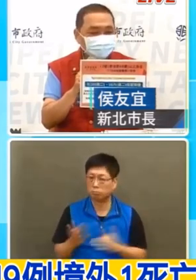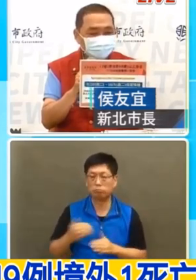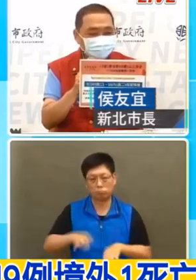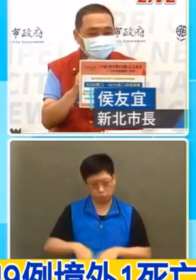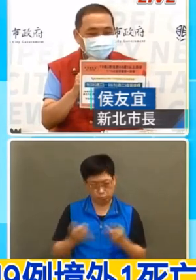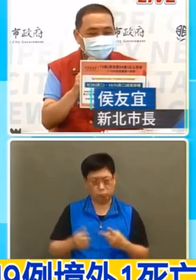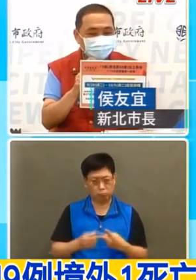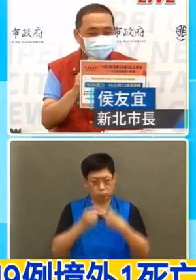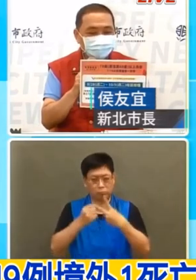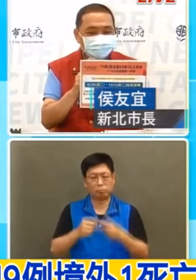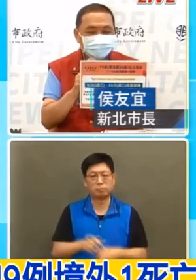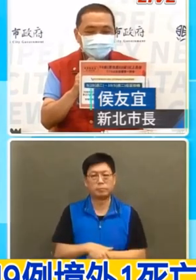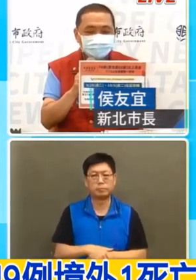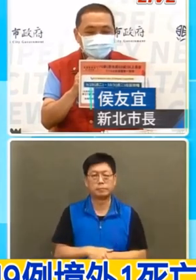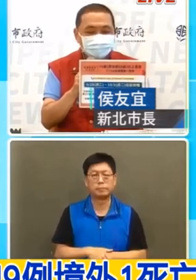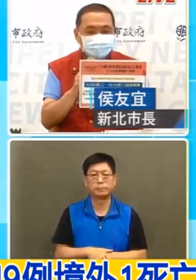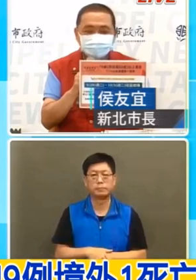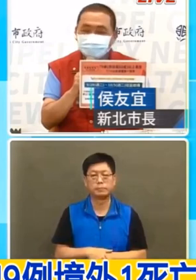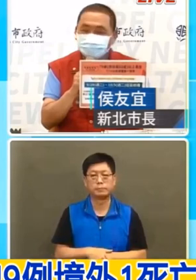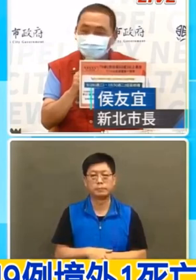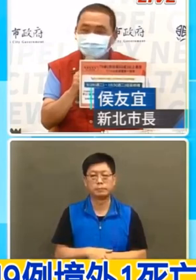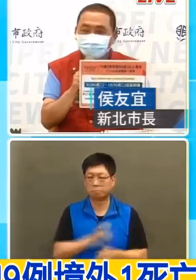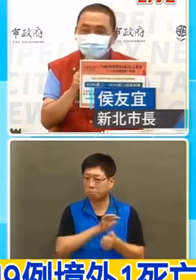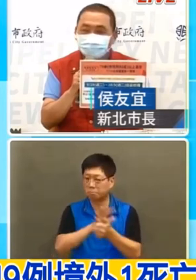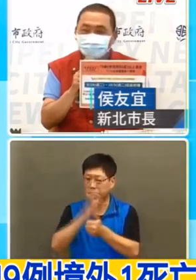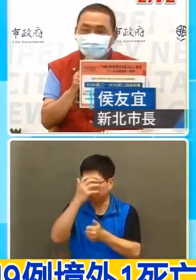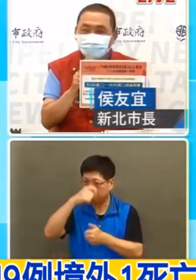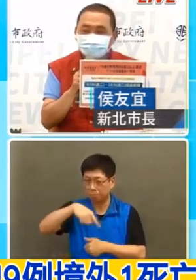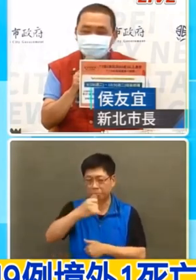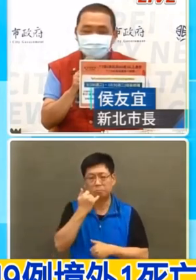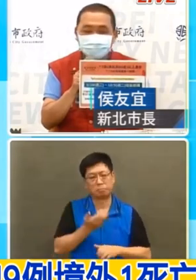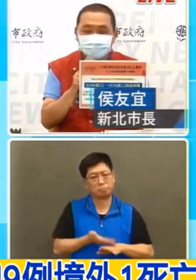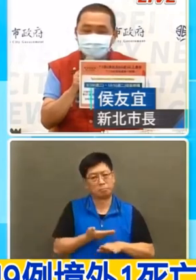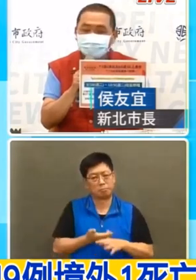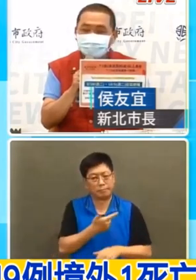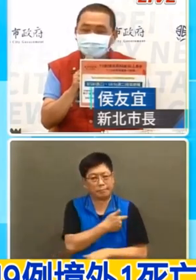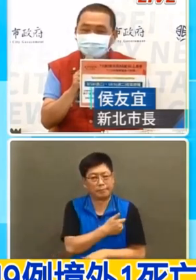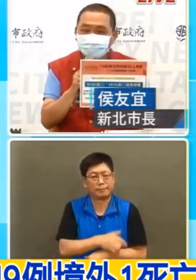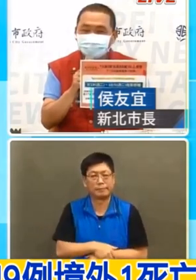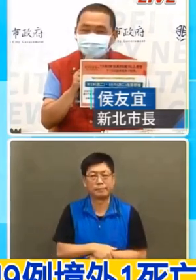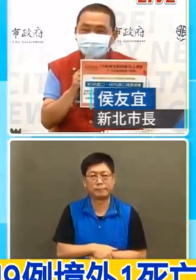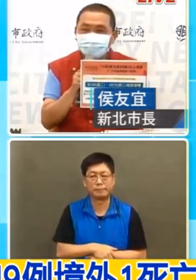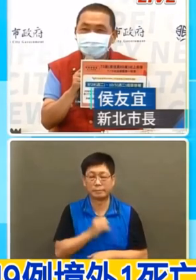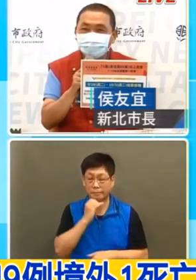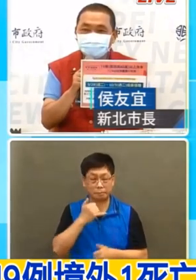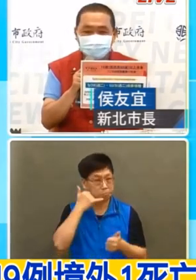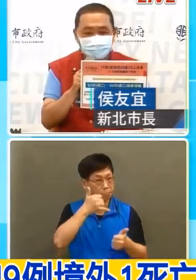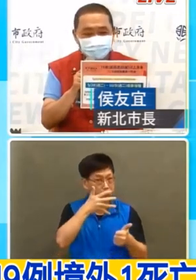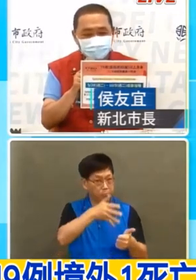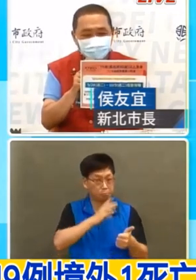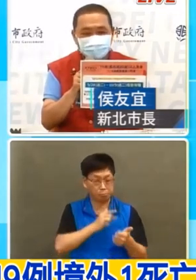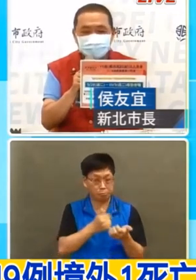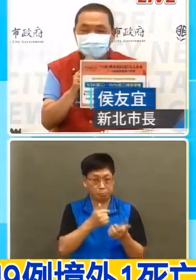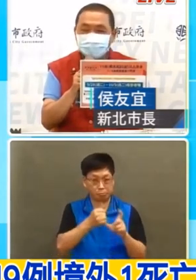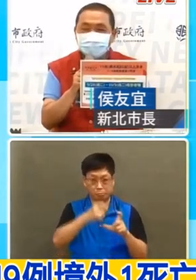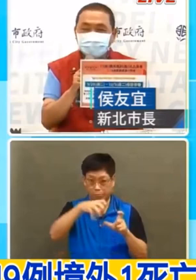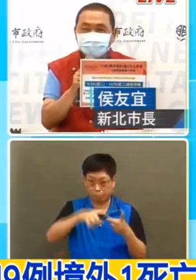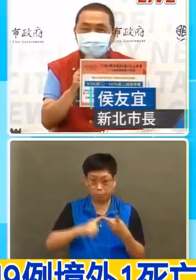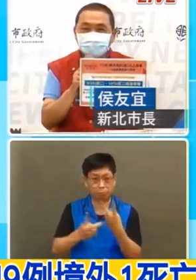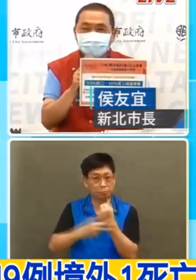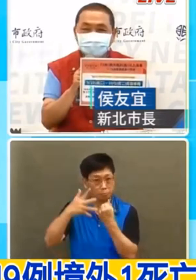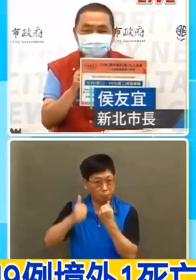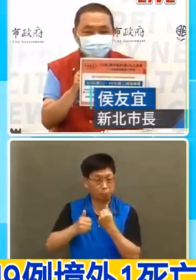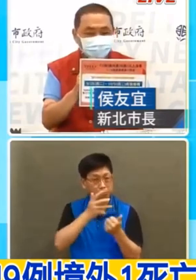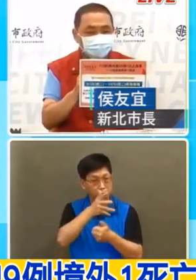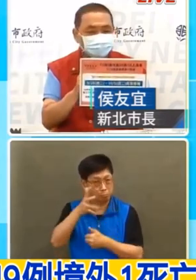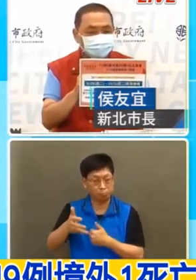种第2剂，让长辈能够安心的施打，可以洽询区公所或是里长来